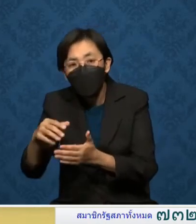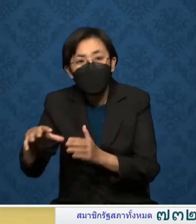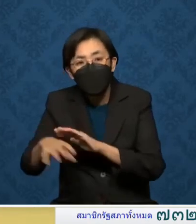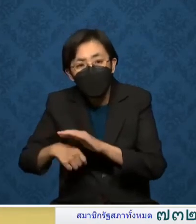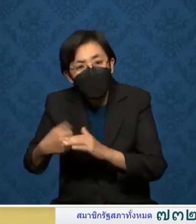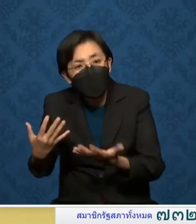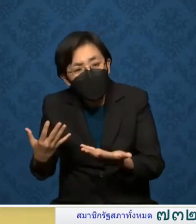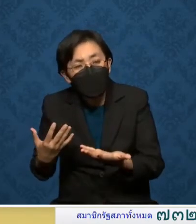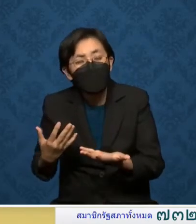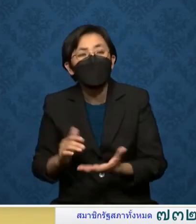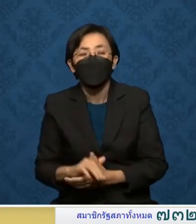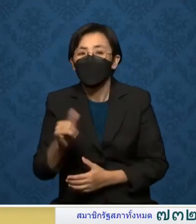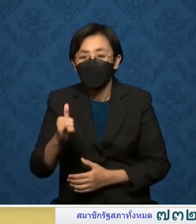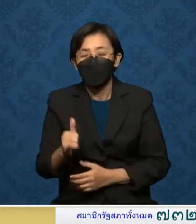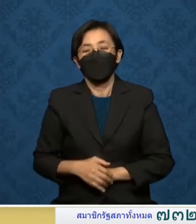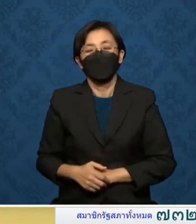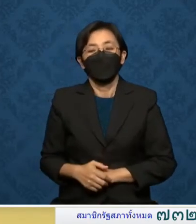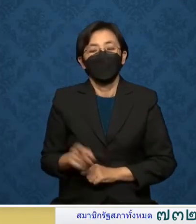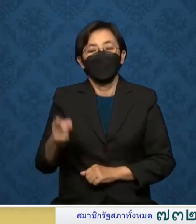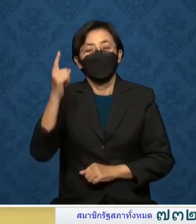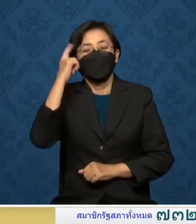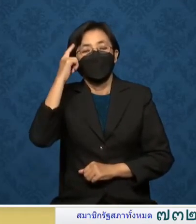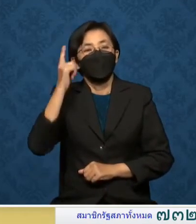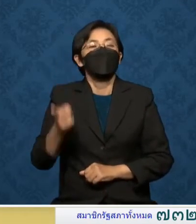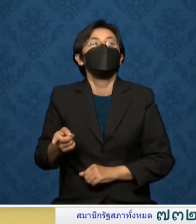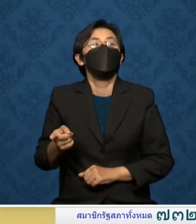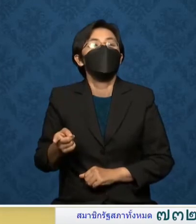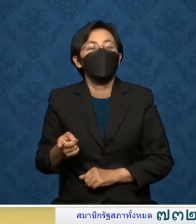นำประเดเรองควรรู้ไปใช้ทงทงที่